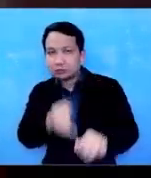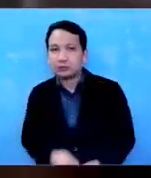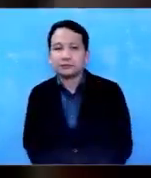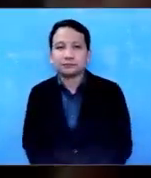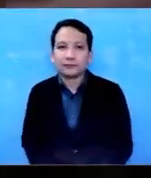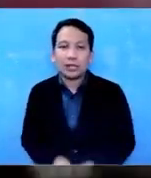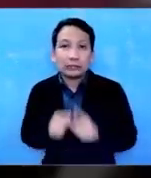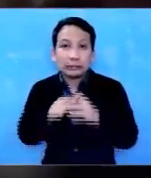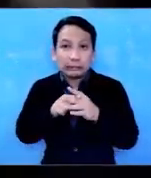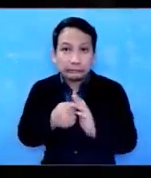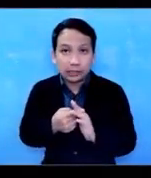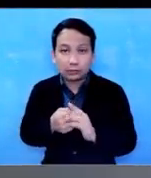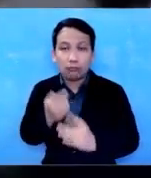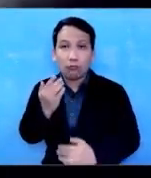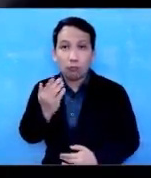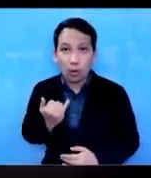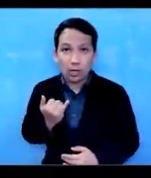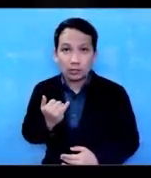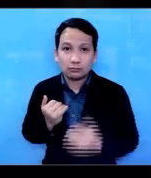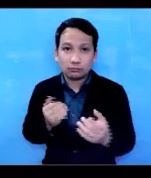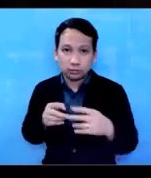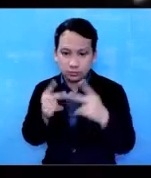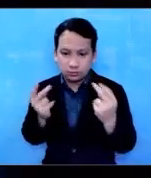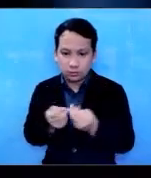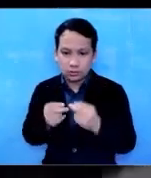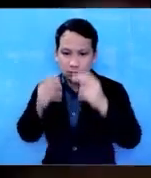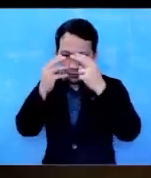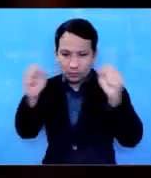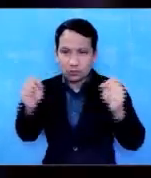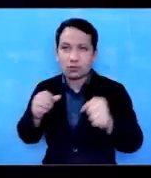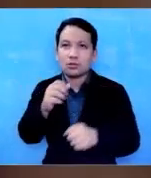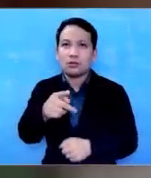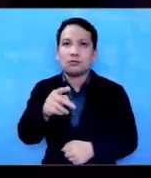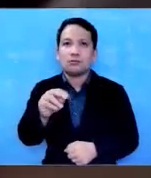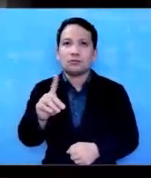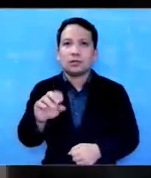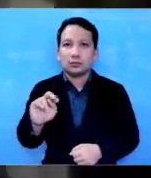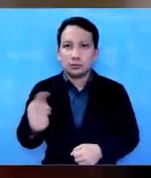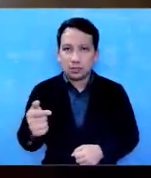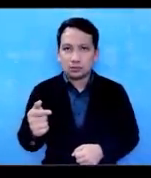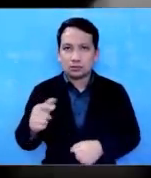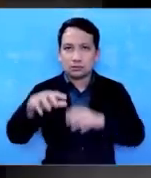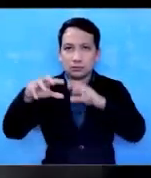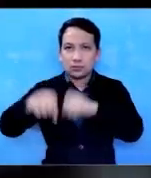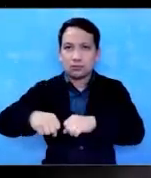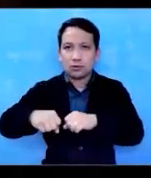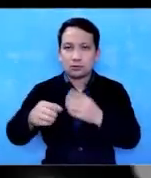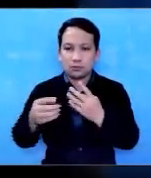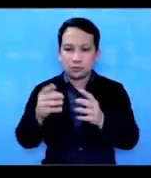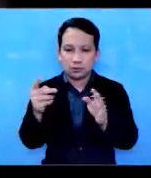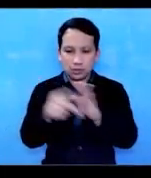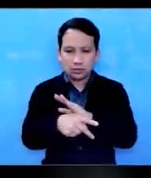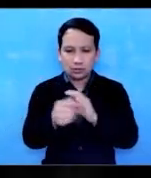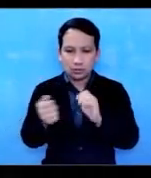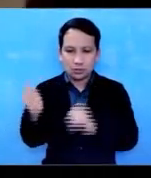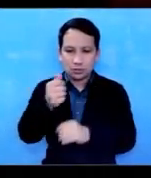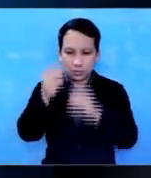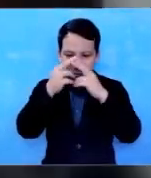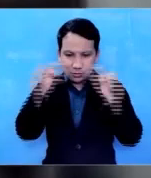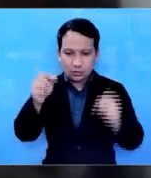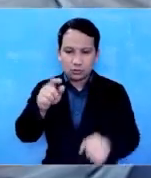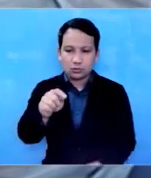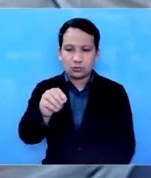Nagsimula ang tensyon dahil sa awayan sa posisyon ng pagkamayor ng Pandag matapos na makulong sa kasong double murder ang nahalal na si Mayor Toy